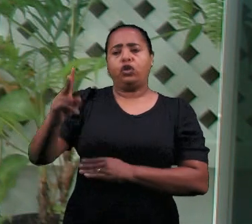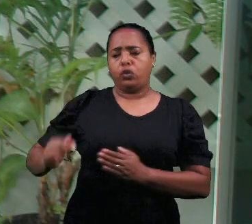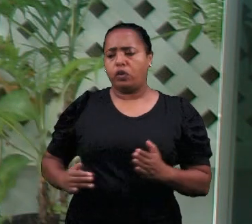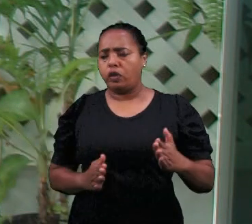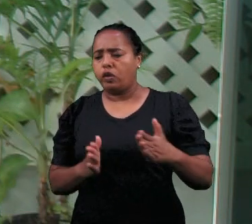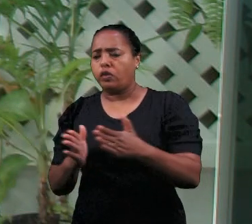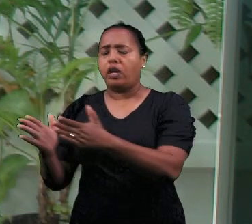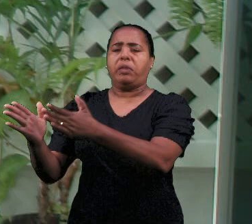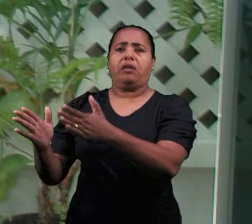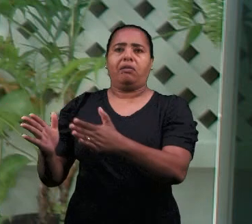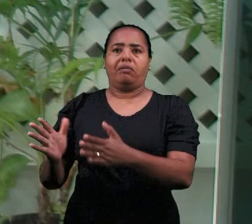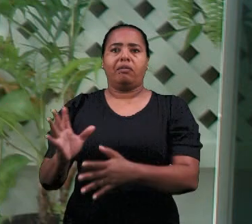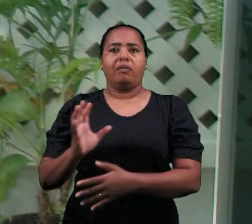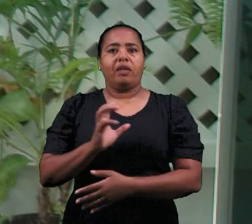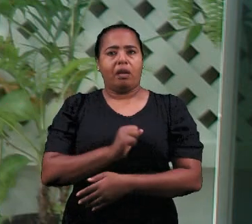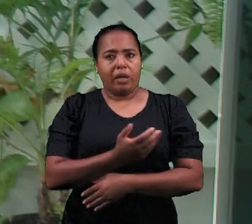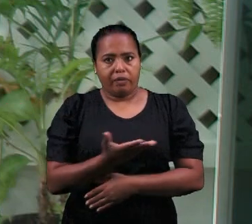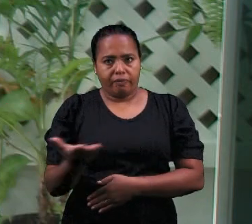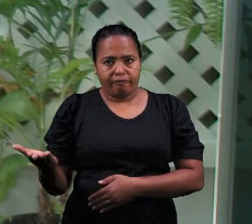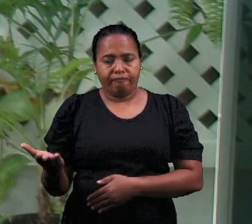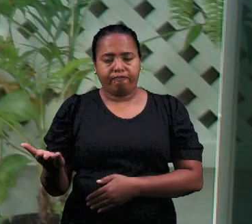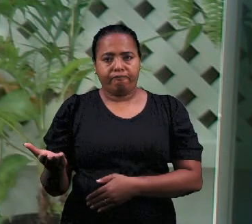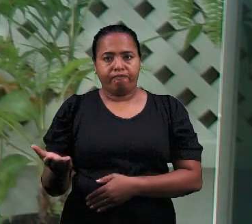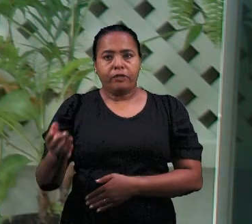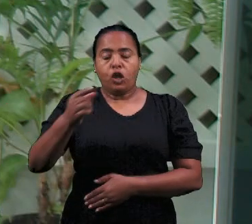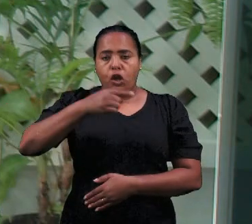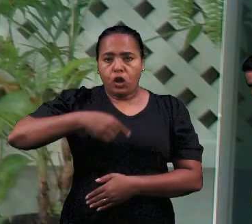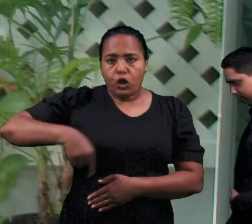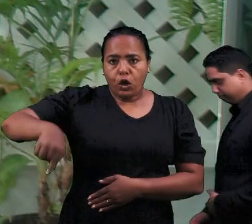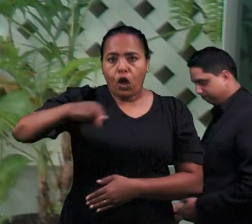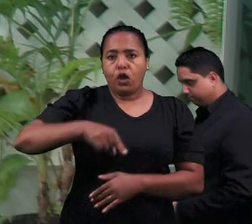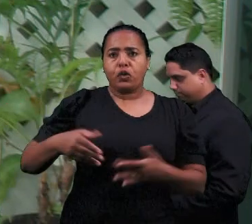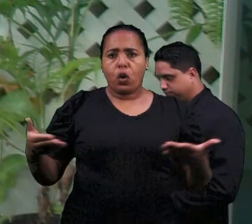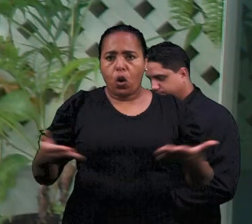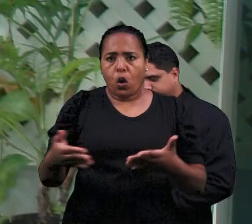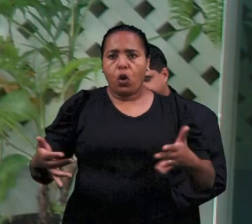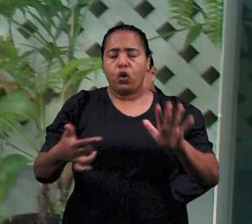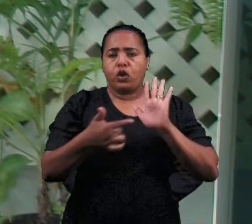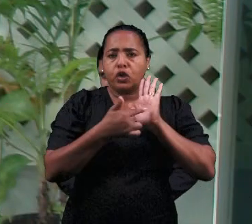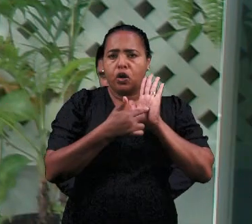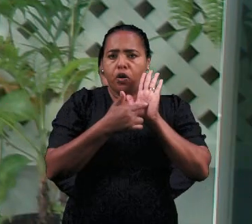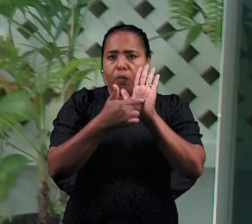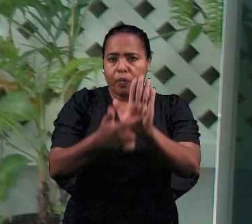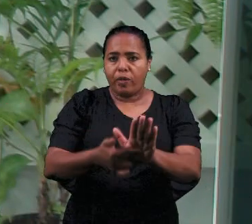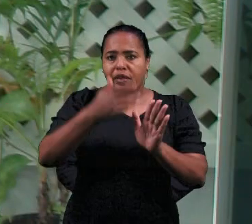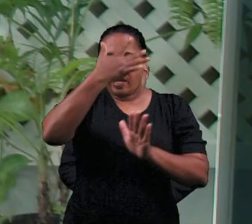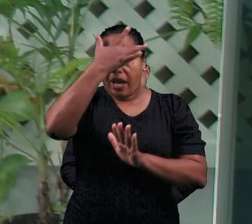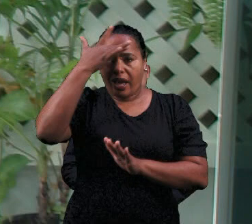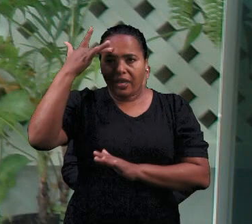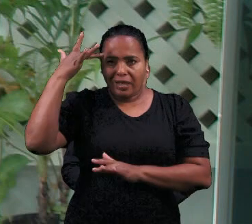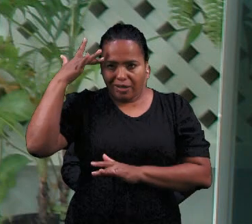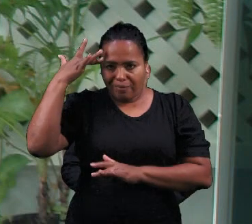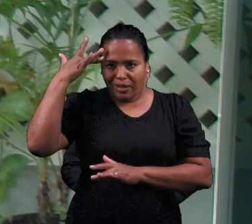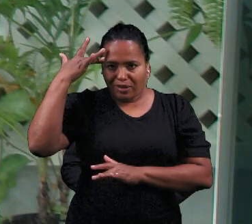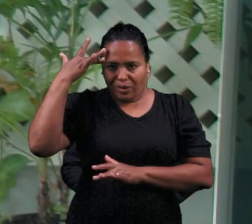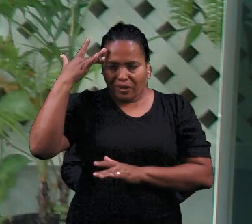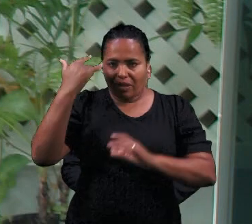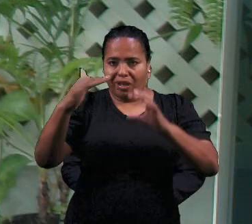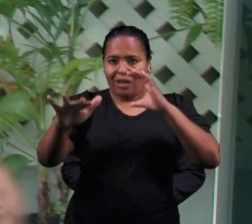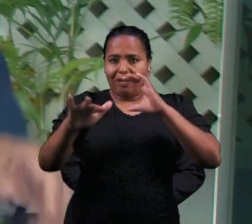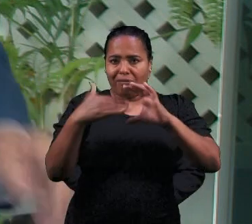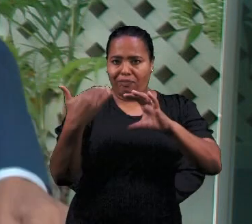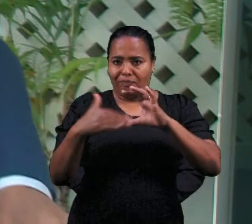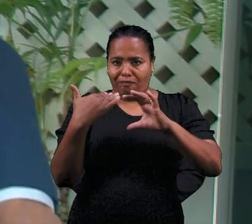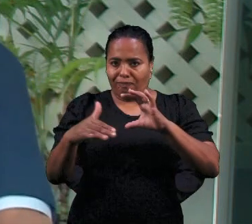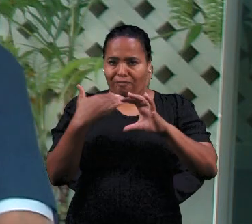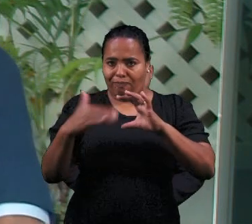l'esprit qui ne se détourne pas de sa tâche et continue dans sa marche. Mais bien aimés, veuillez